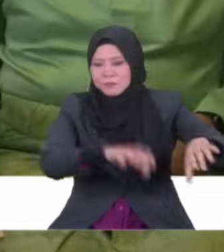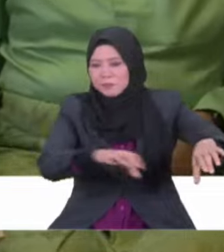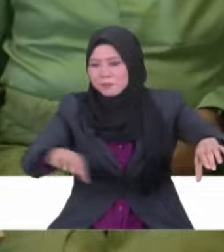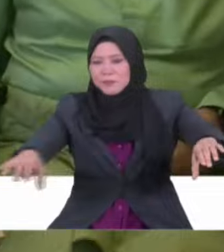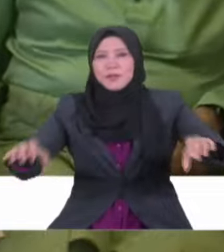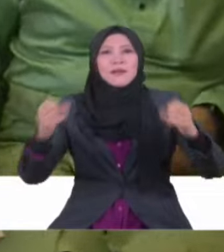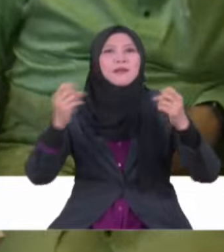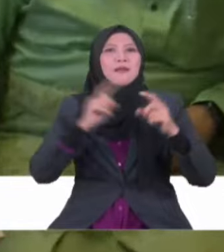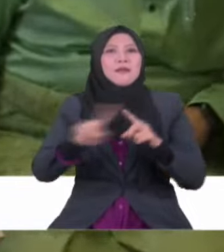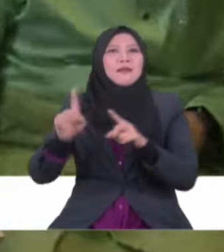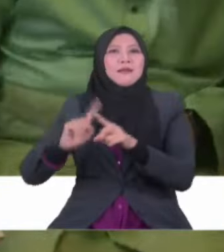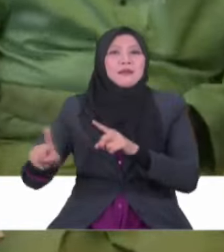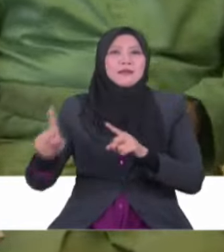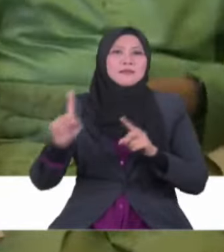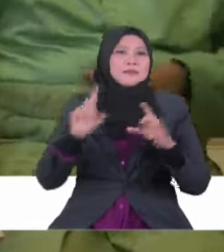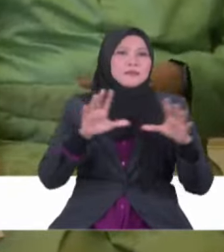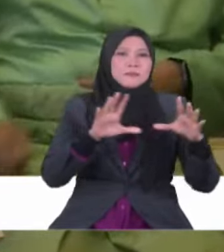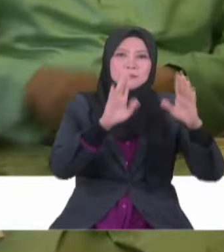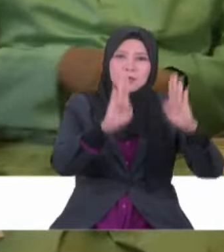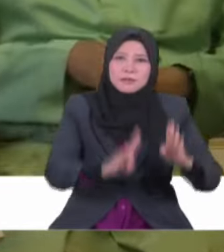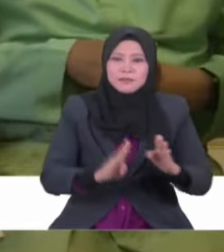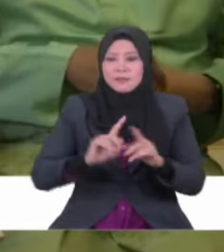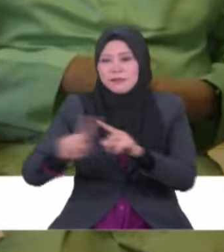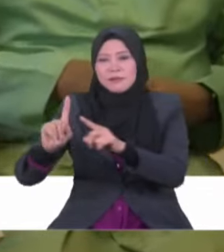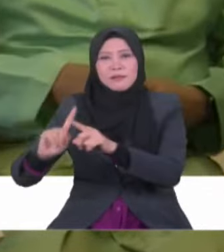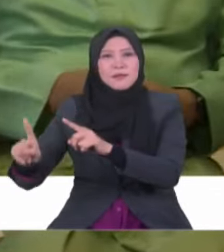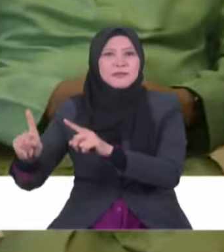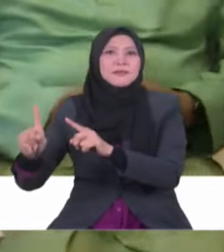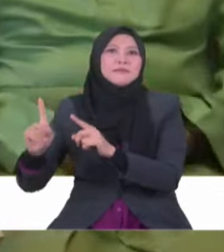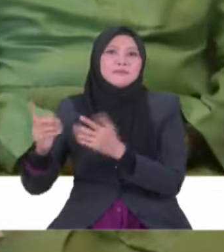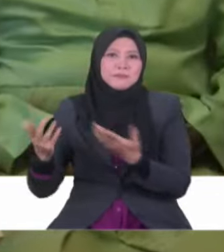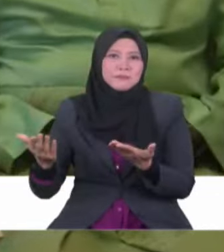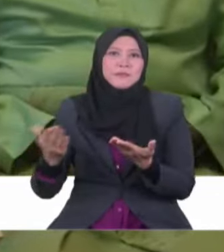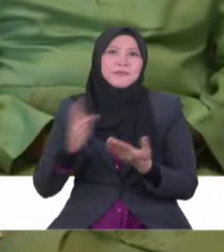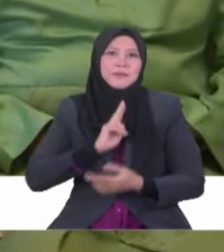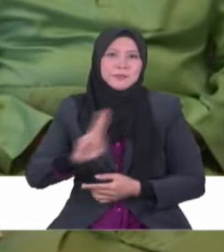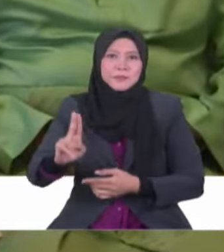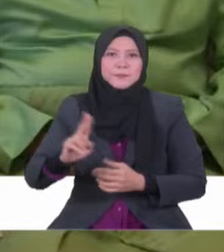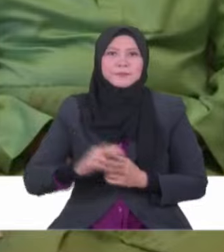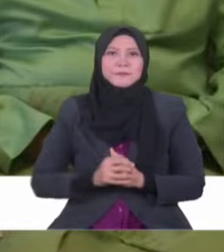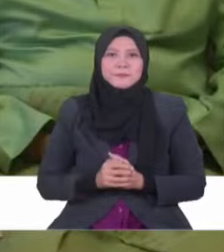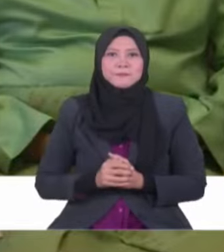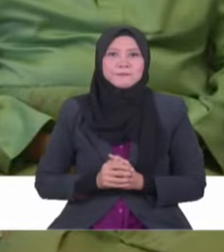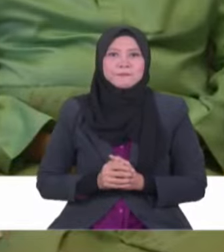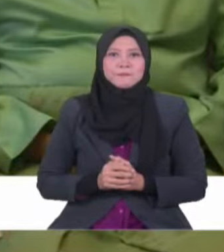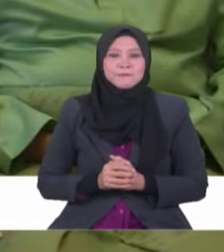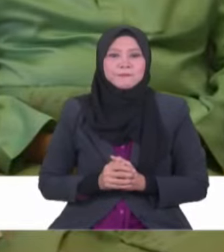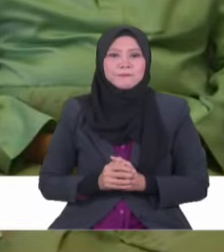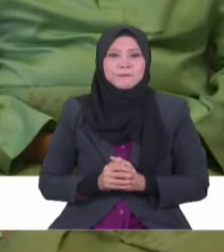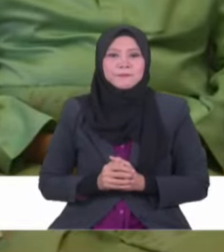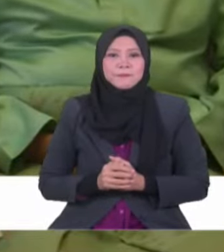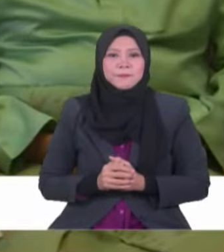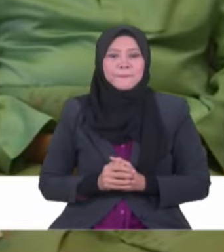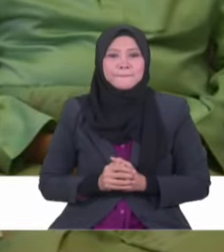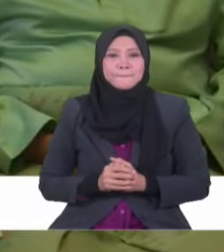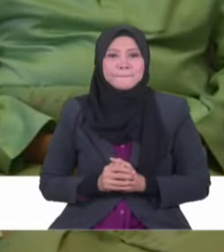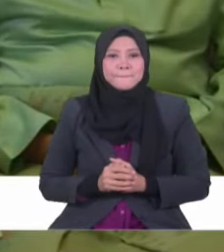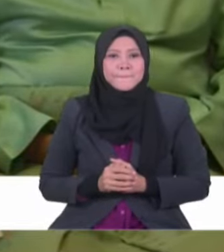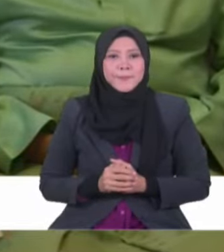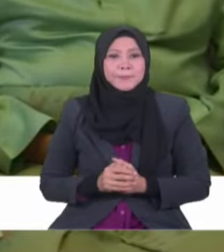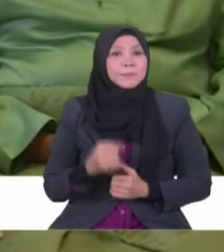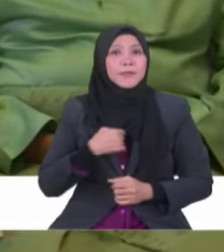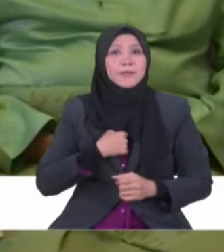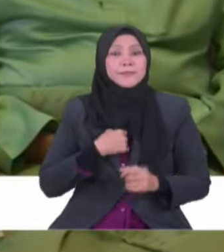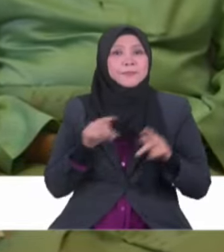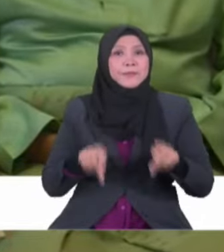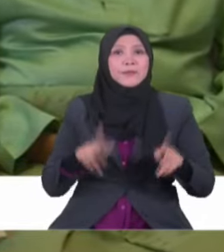kaum, pelbagai agama. Itu yang saya tekankan dalam Madani semalam. Tambah sikit. Ya, saya bagi